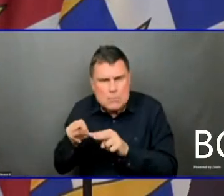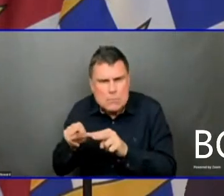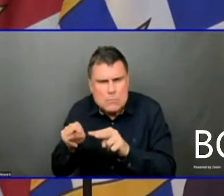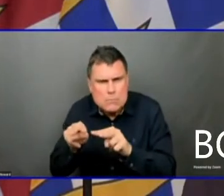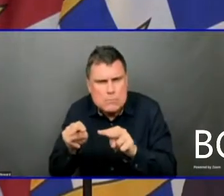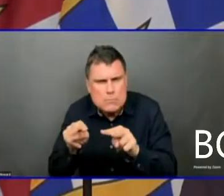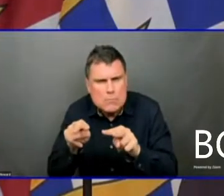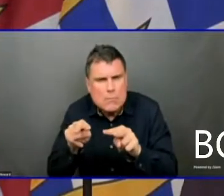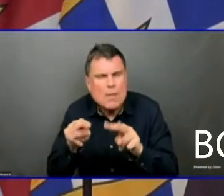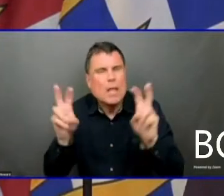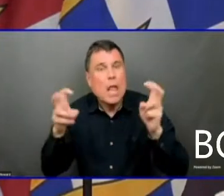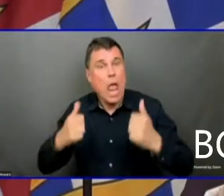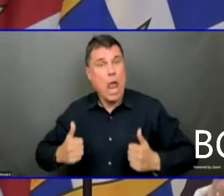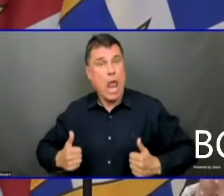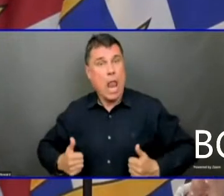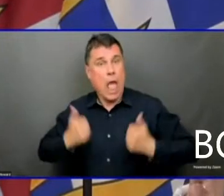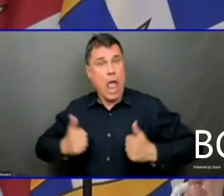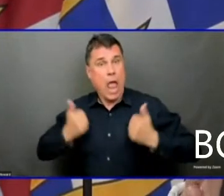活的病毒